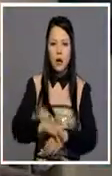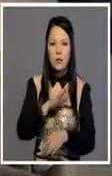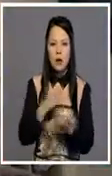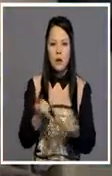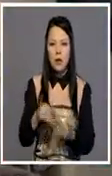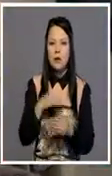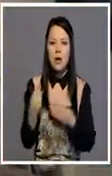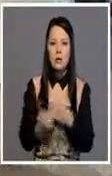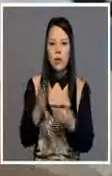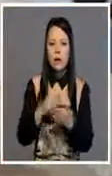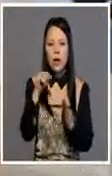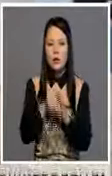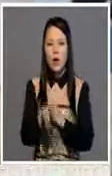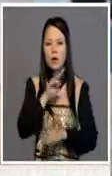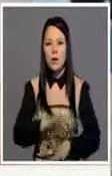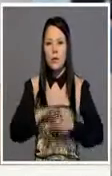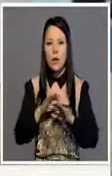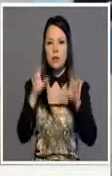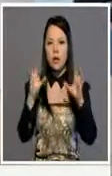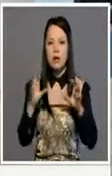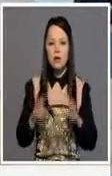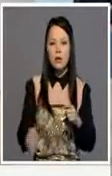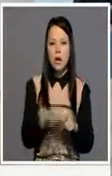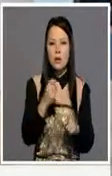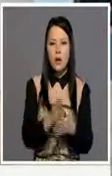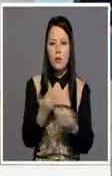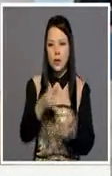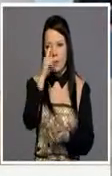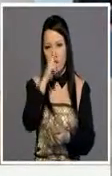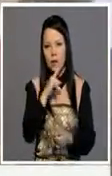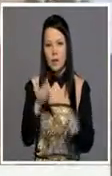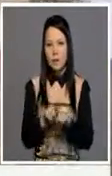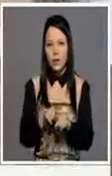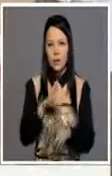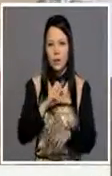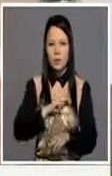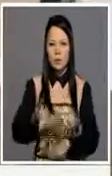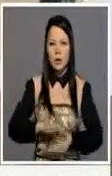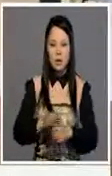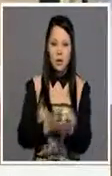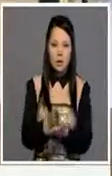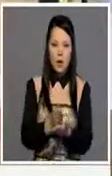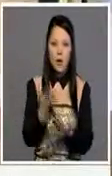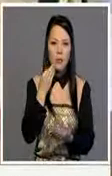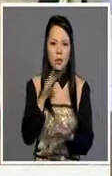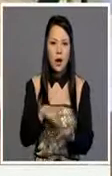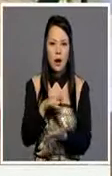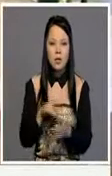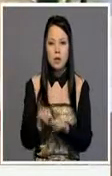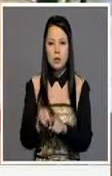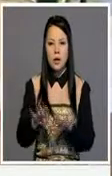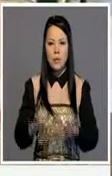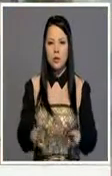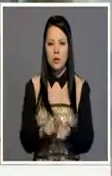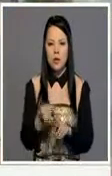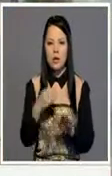атын жамылып жұмыс істеп келген нысандар заңсыз өнім шығаруды бір айдан бері жолға қойған. Алматы қаласы бойынша экономикалық қылмыс және сыбайлас жемқорлыққа